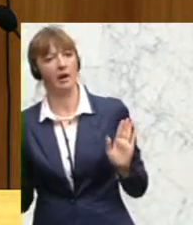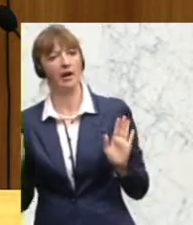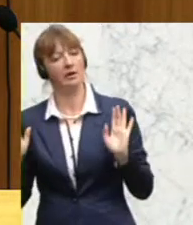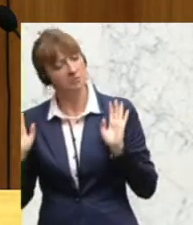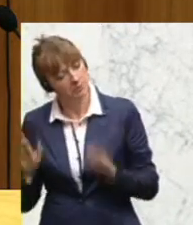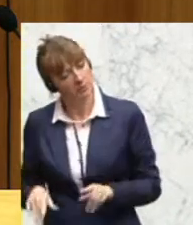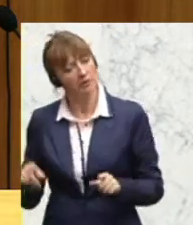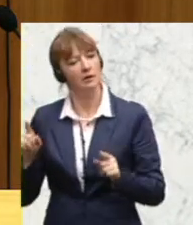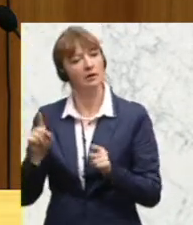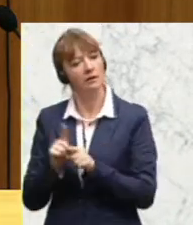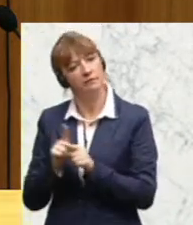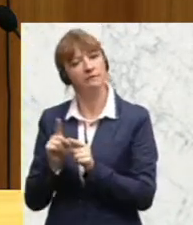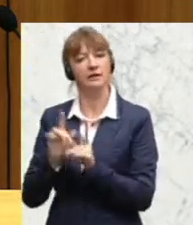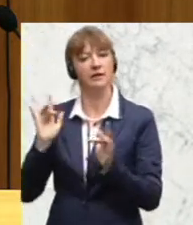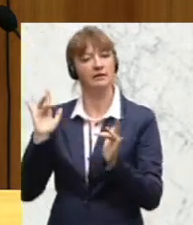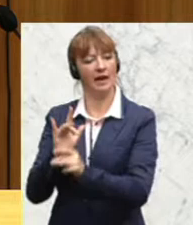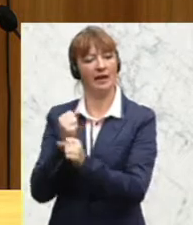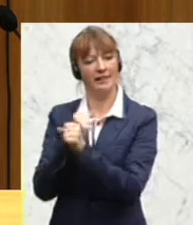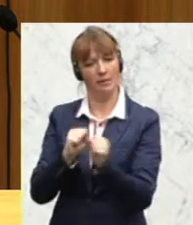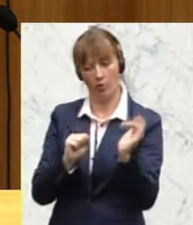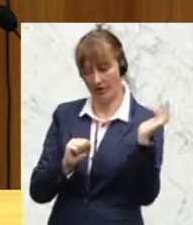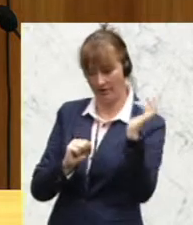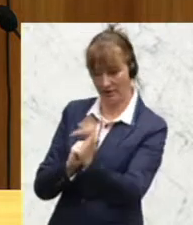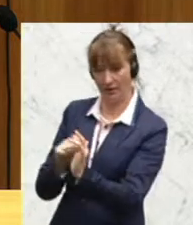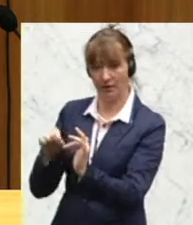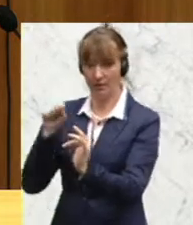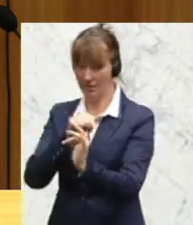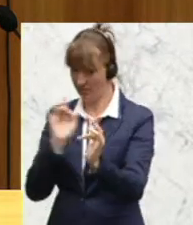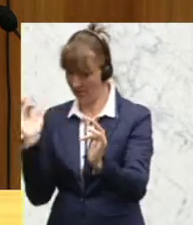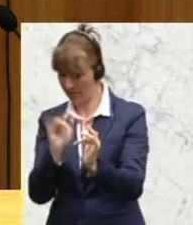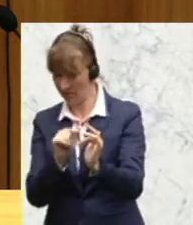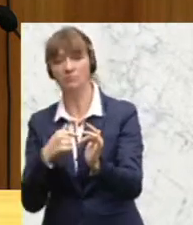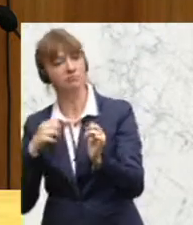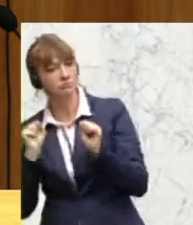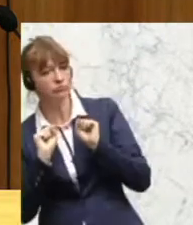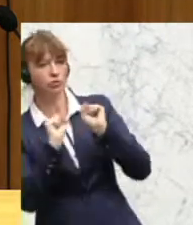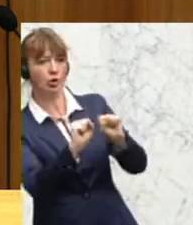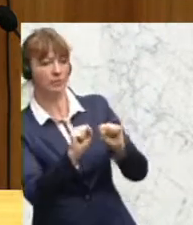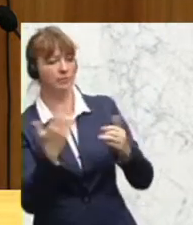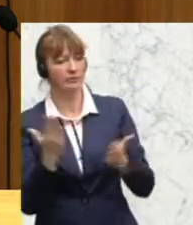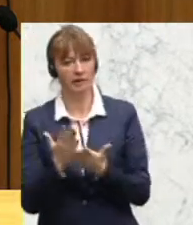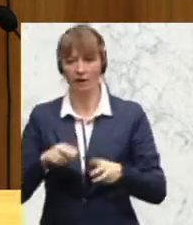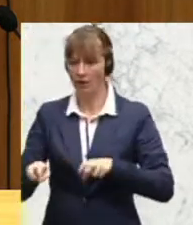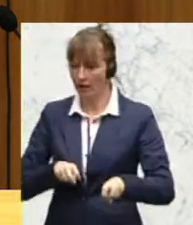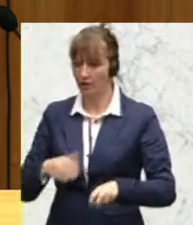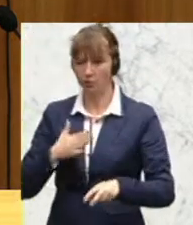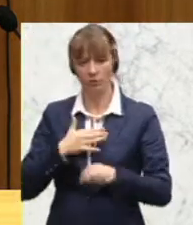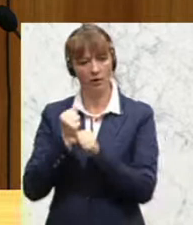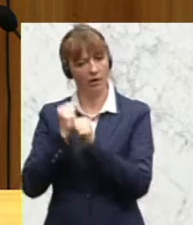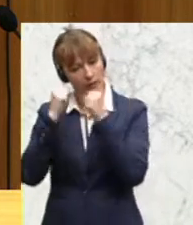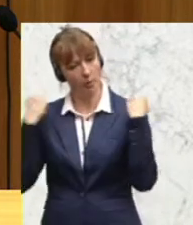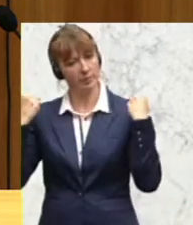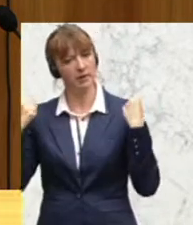und Demokratie vorgeht. Und das müssen wir mit aller Kraft stoppen. Die Linie unserer Regierung und unserer Republik muss sein,